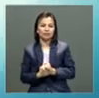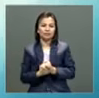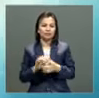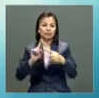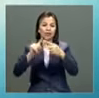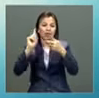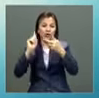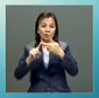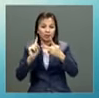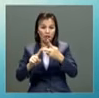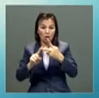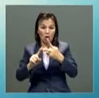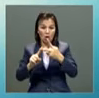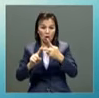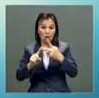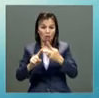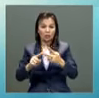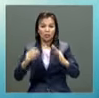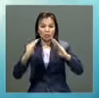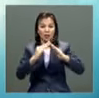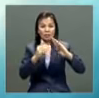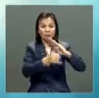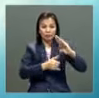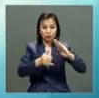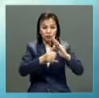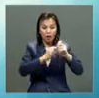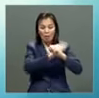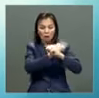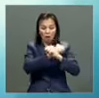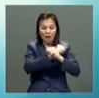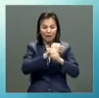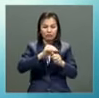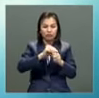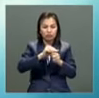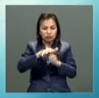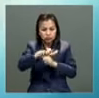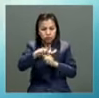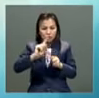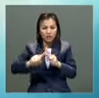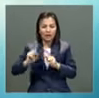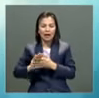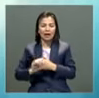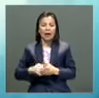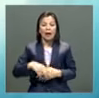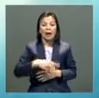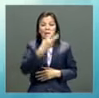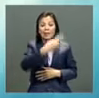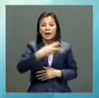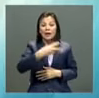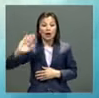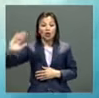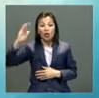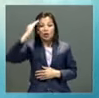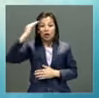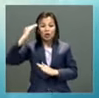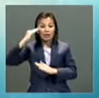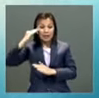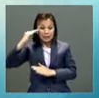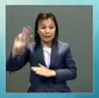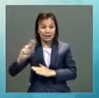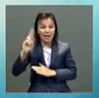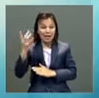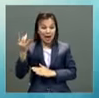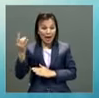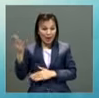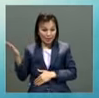องคือการกักกันเชื้อหรือคอนเทนเมนต์หรือการชะลอการแพร่ระบาดซึ่งในภาษาของทางนู้นเขาใช้คำว่าค